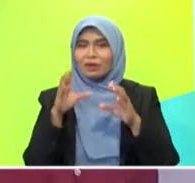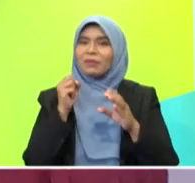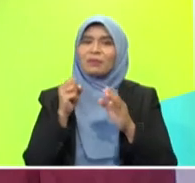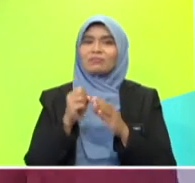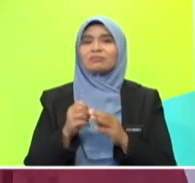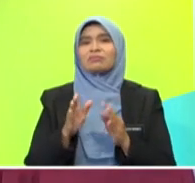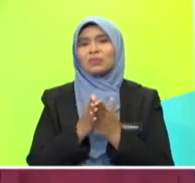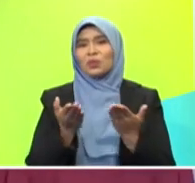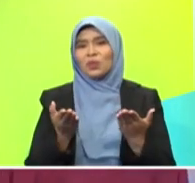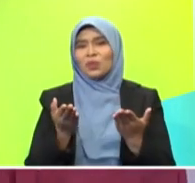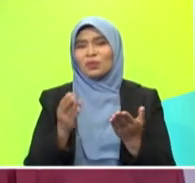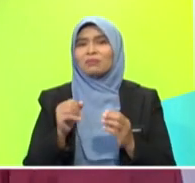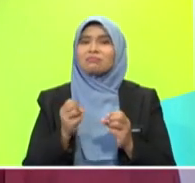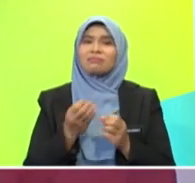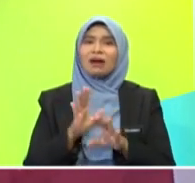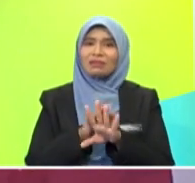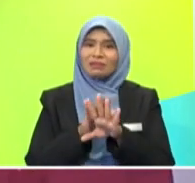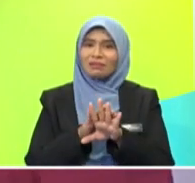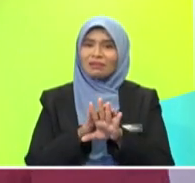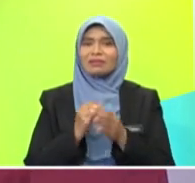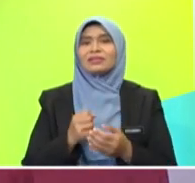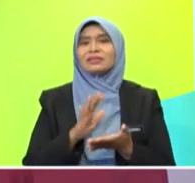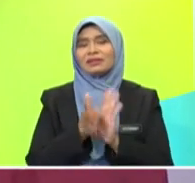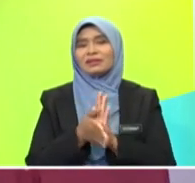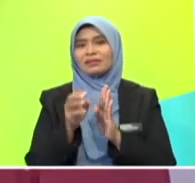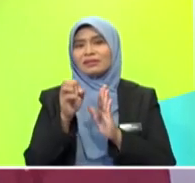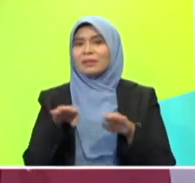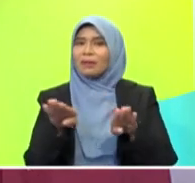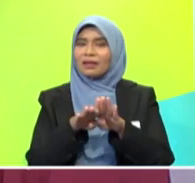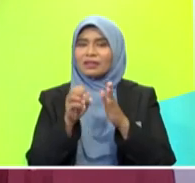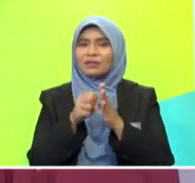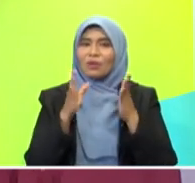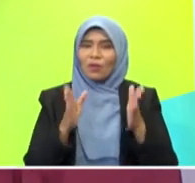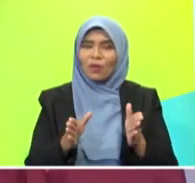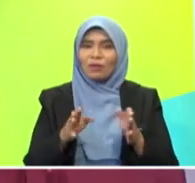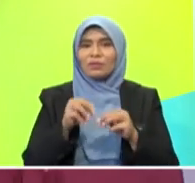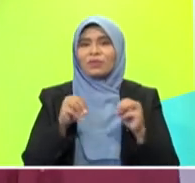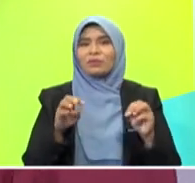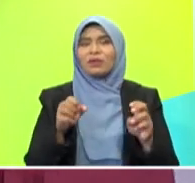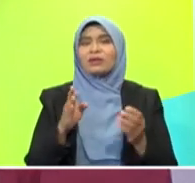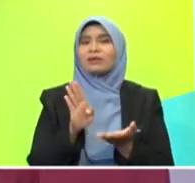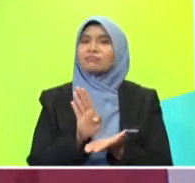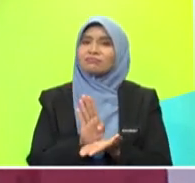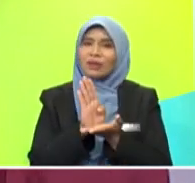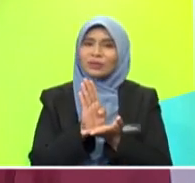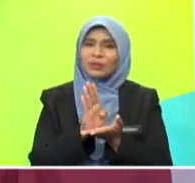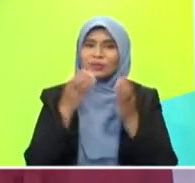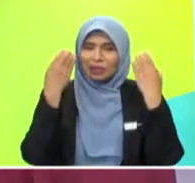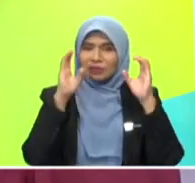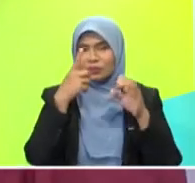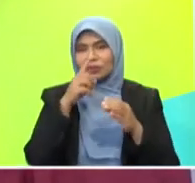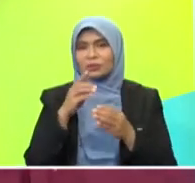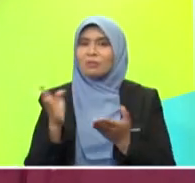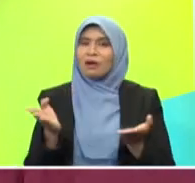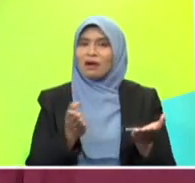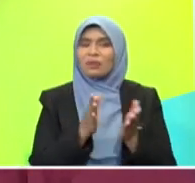pejabat untuk tanda jadi sebagai seorang murid Kamulah boleh menggunakan bantuan untuk mengambil buku